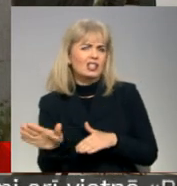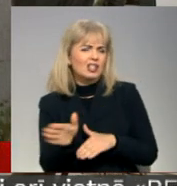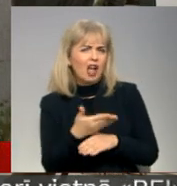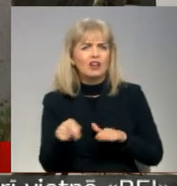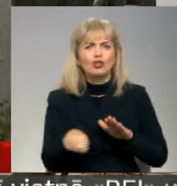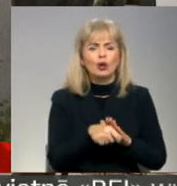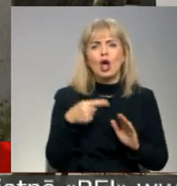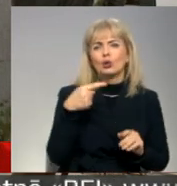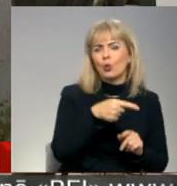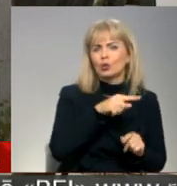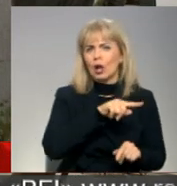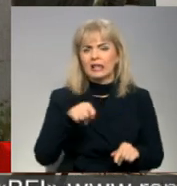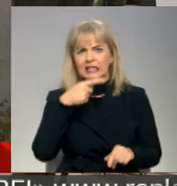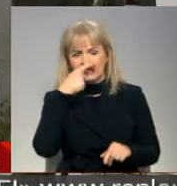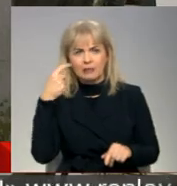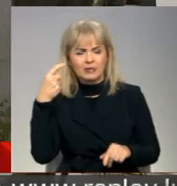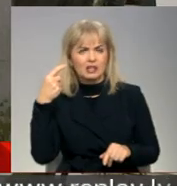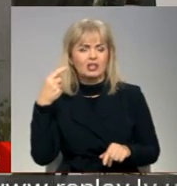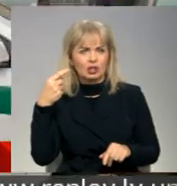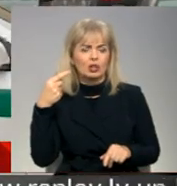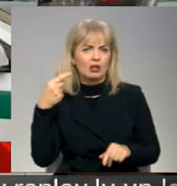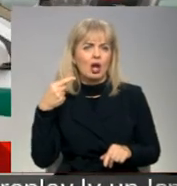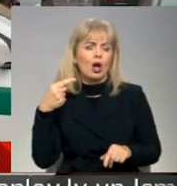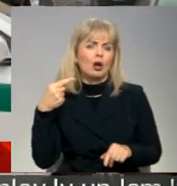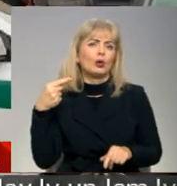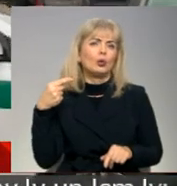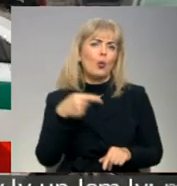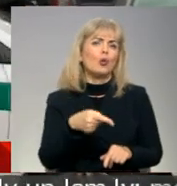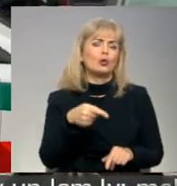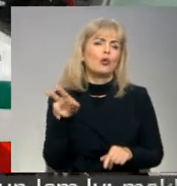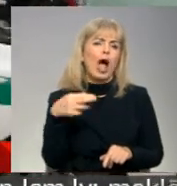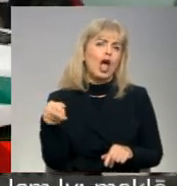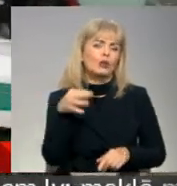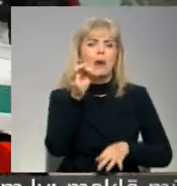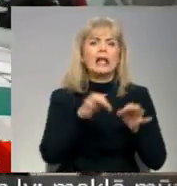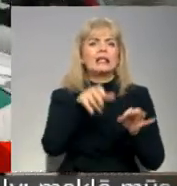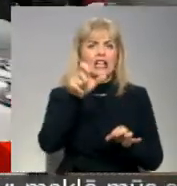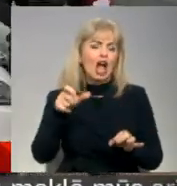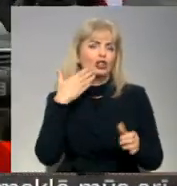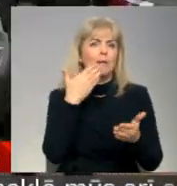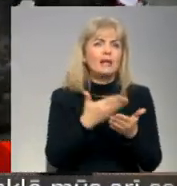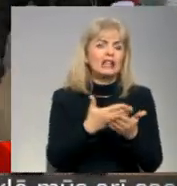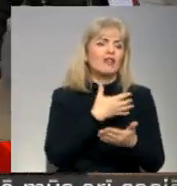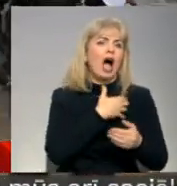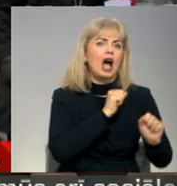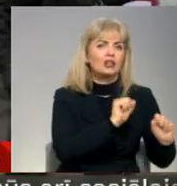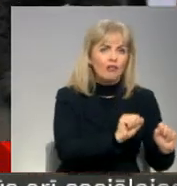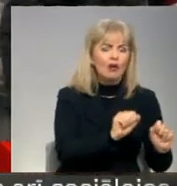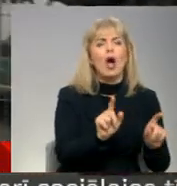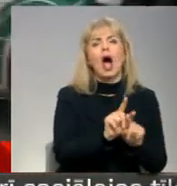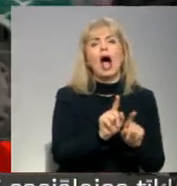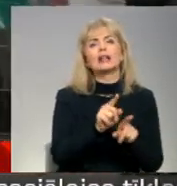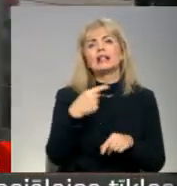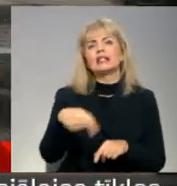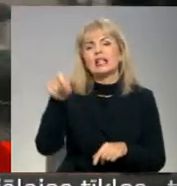no 1000 līdz 100 tūkstošiem eiro. Un tādas summas tiesnešiem iespējams piedāvāja advokāti, kā arī citi cilvēki, kas